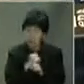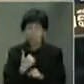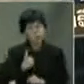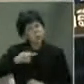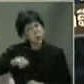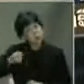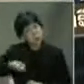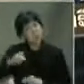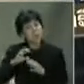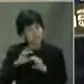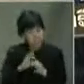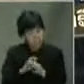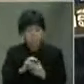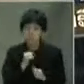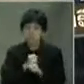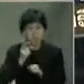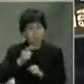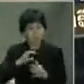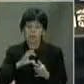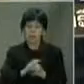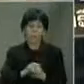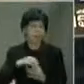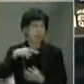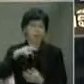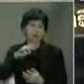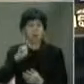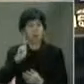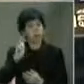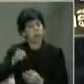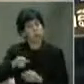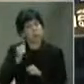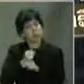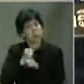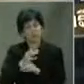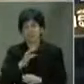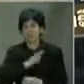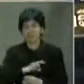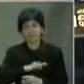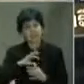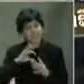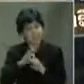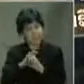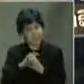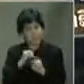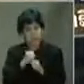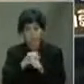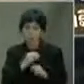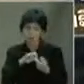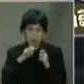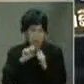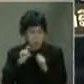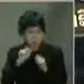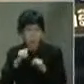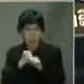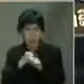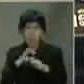งเมนเทนยังคงรักษาไว้ซึ่งอำนาจตามพระราชกำหนดในสถานการณ์ฉุกเฉินจ